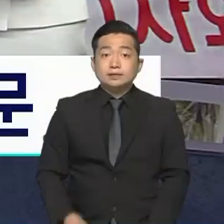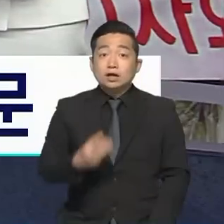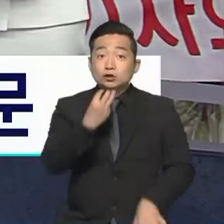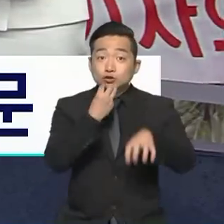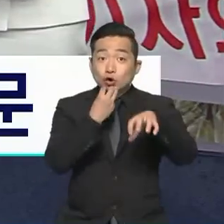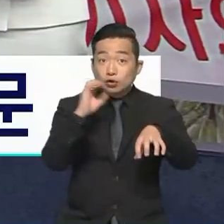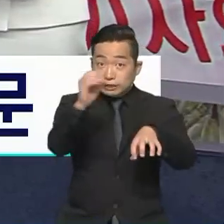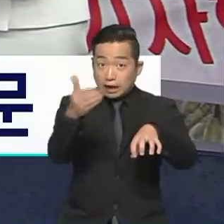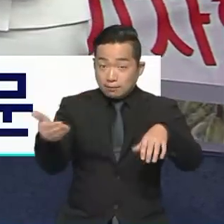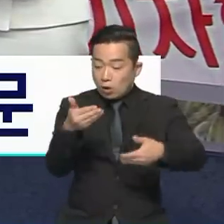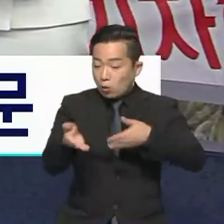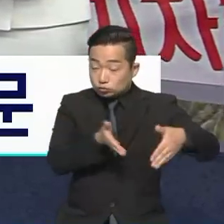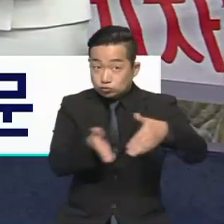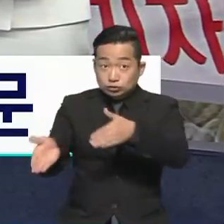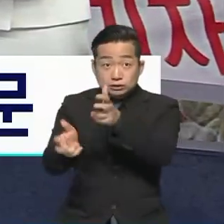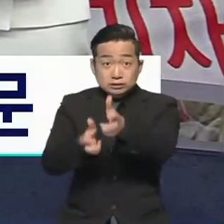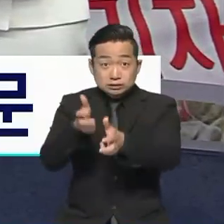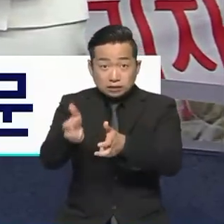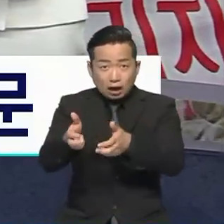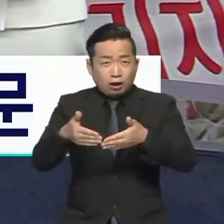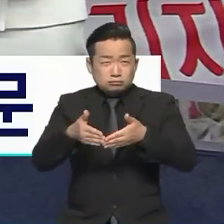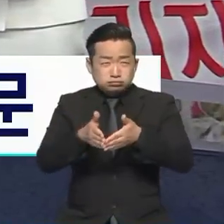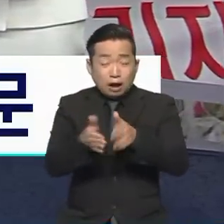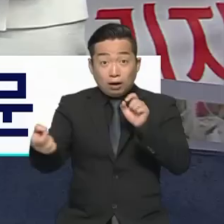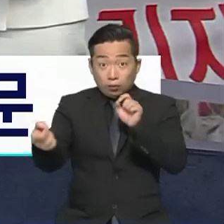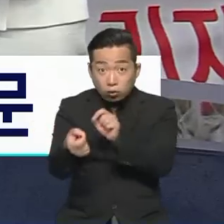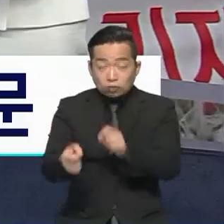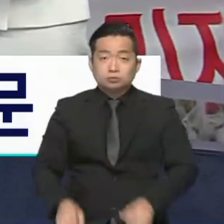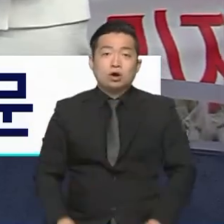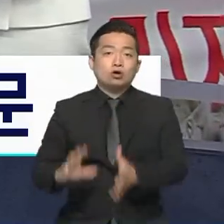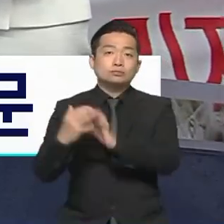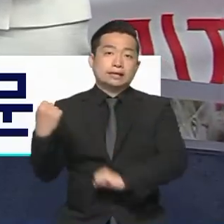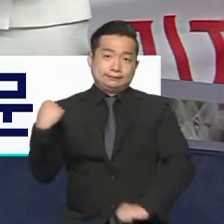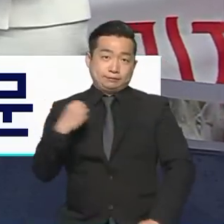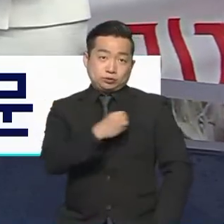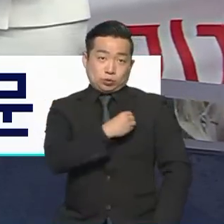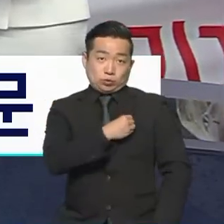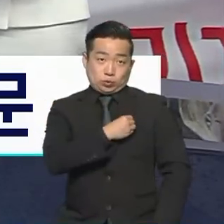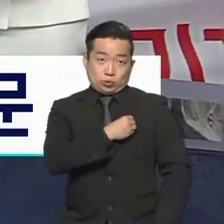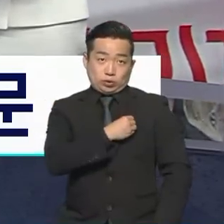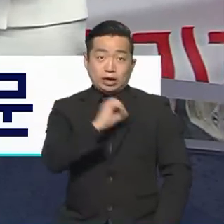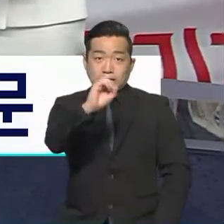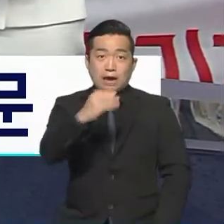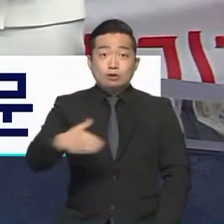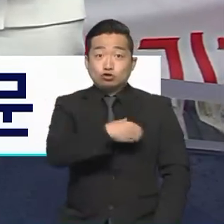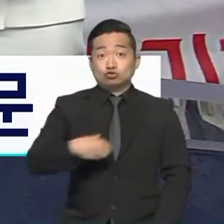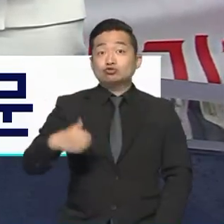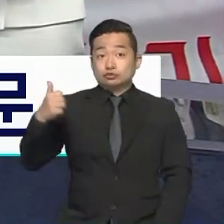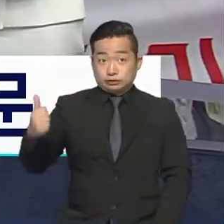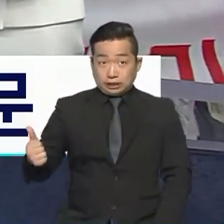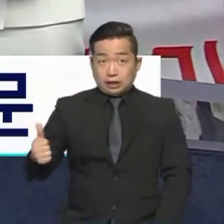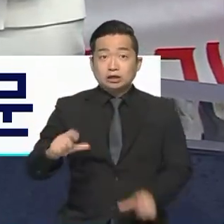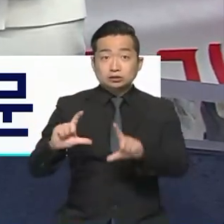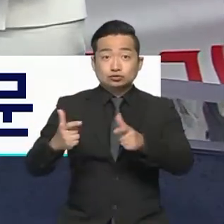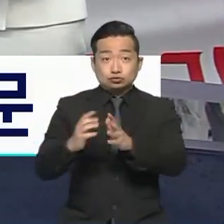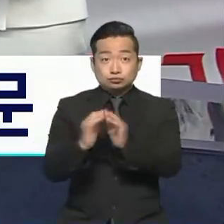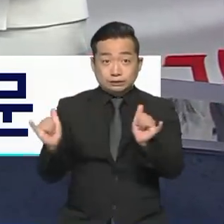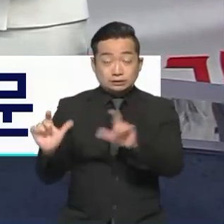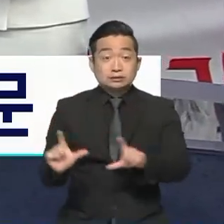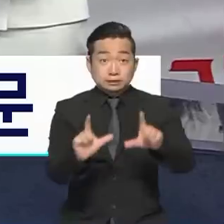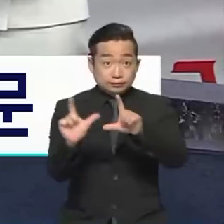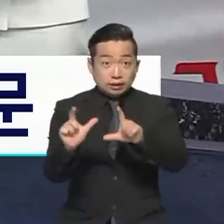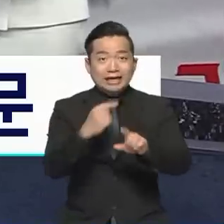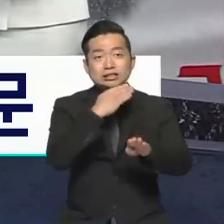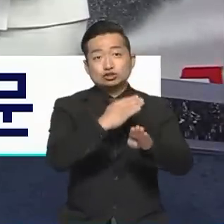서울 양평고속도로 사업이 좌초될 위기에 놓이자 국민의힘 소속 양평 군수와 일부 주민이 민주당사를